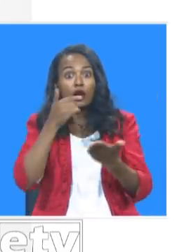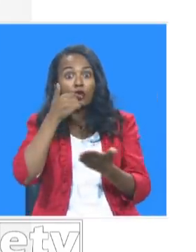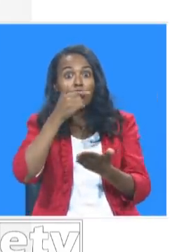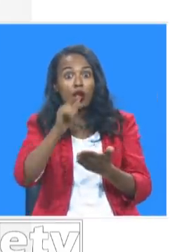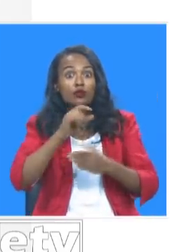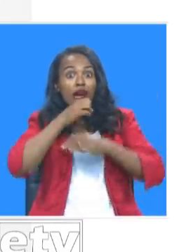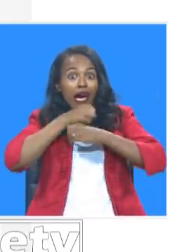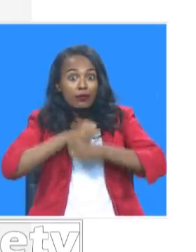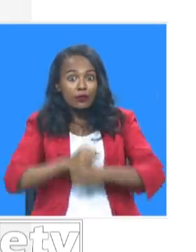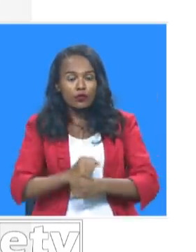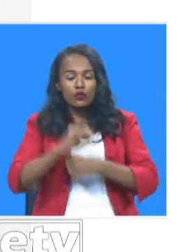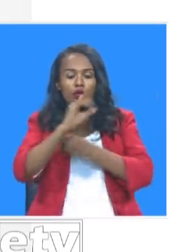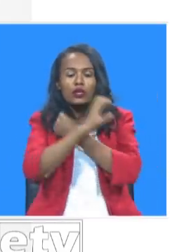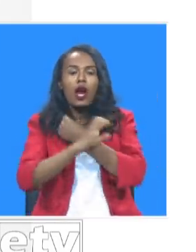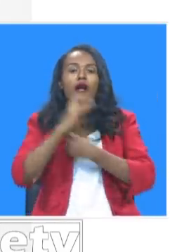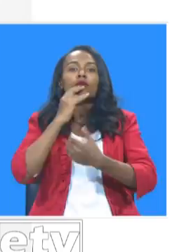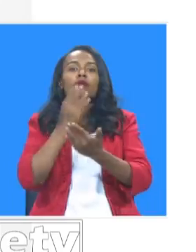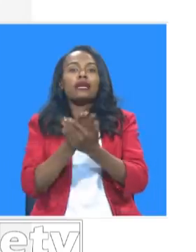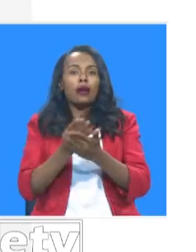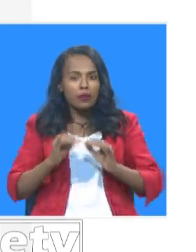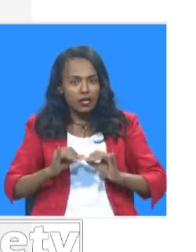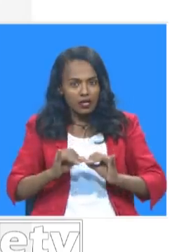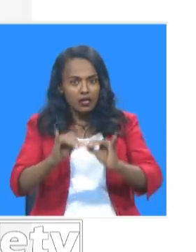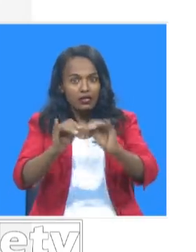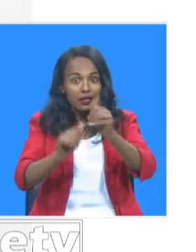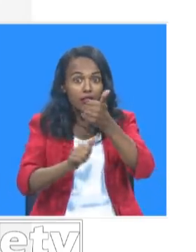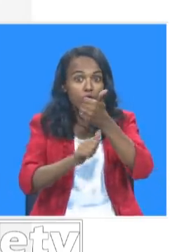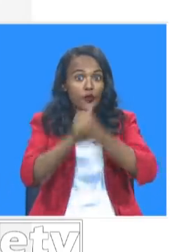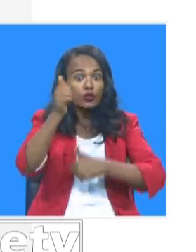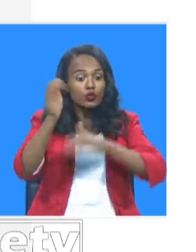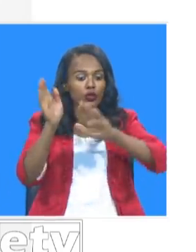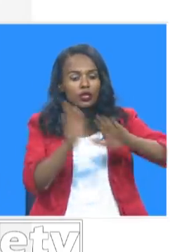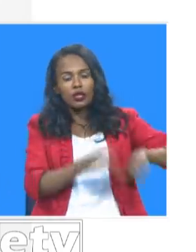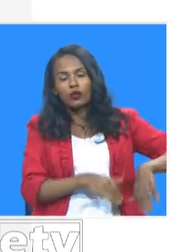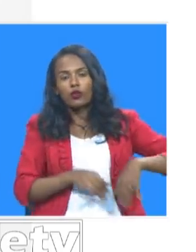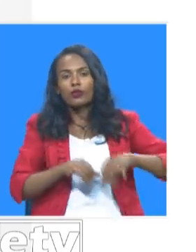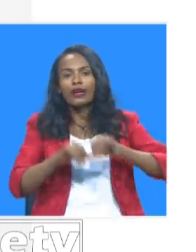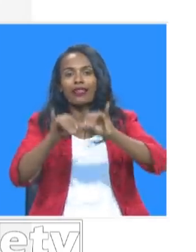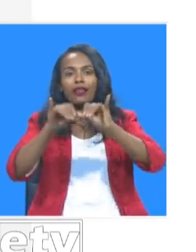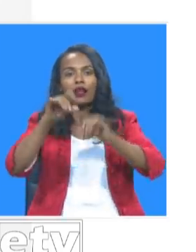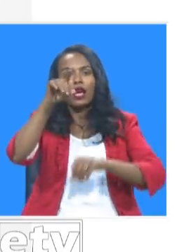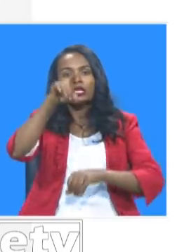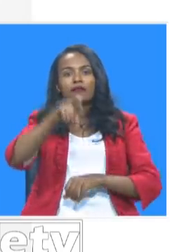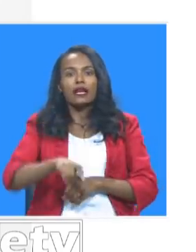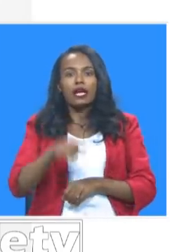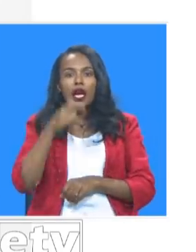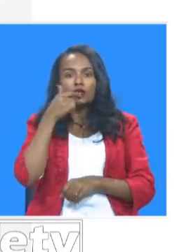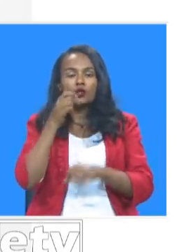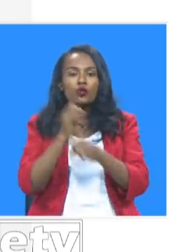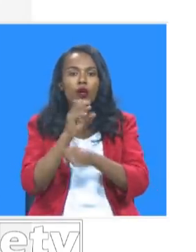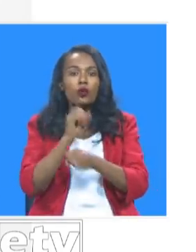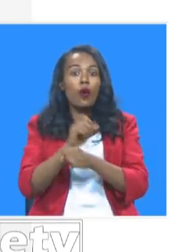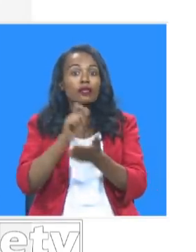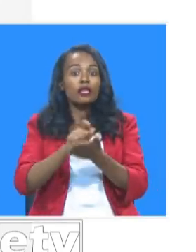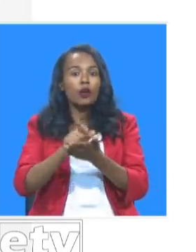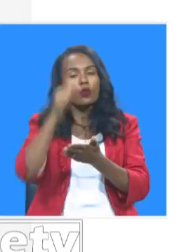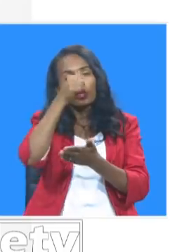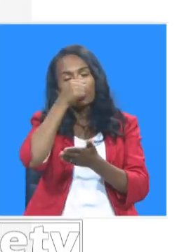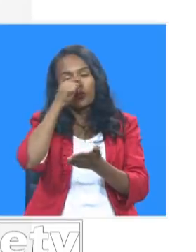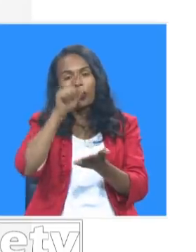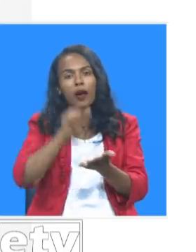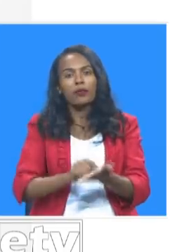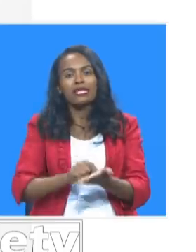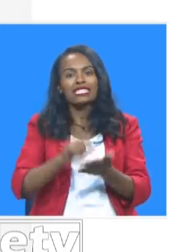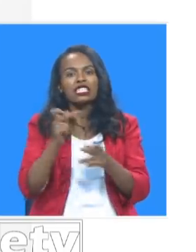አርበኞቹ እንደ ሀገር መልካሙን ነገር እያስቀጠልን ጎጂውን እየተውን መሄድ ያስፈልጋል ሲሉም መክረዋል። ዘገባው የኢትዮጵያ